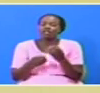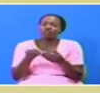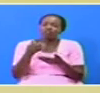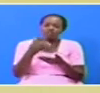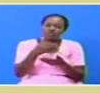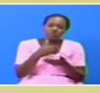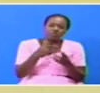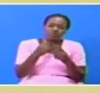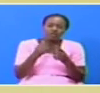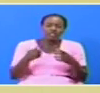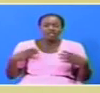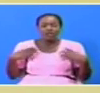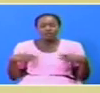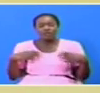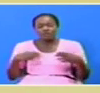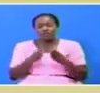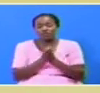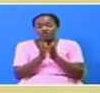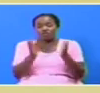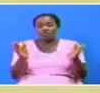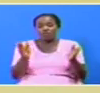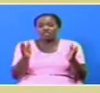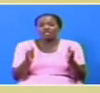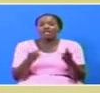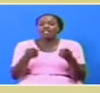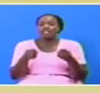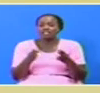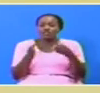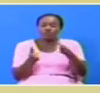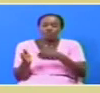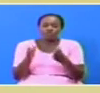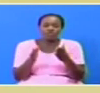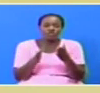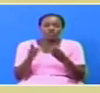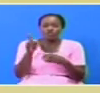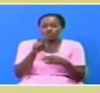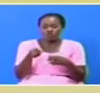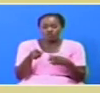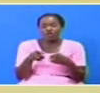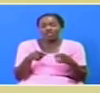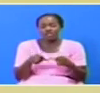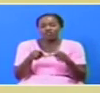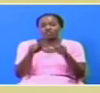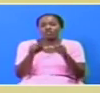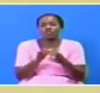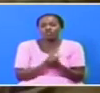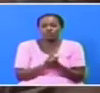nchini kutoa taarifa muhimu unatoa fursa kwa wahalifu kuendelea na uhalifu kwa Wakenya.